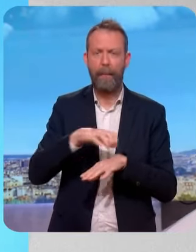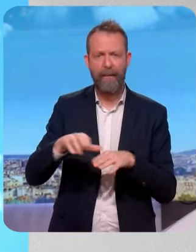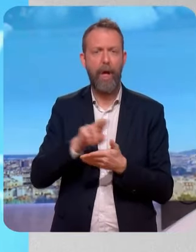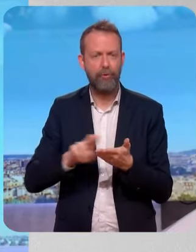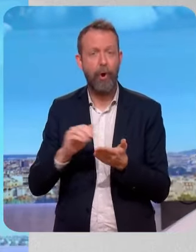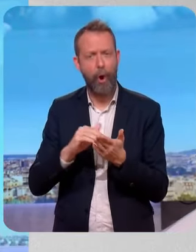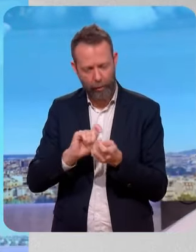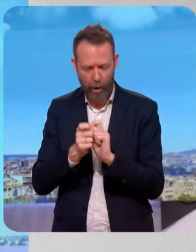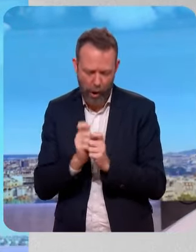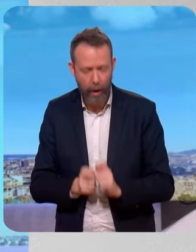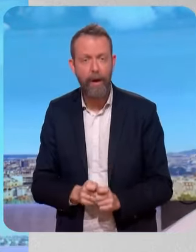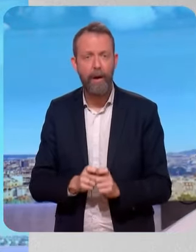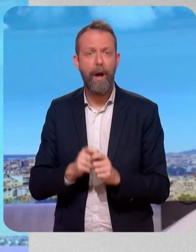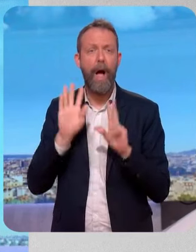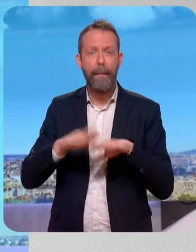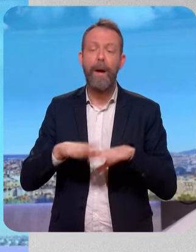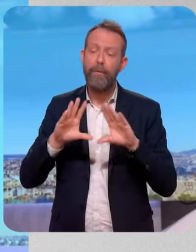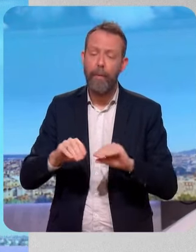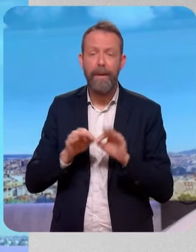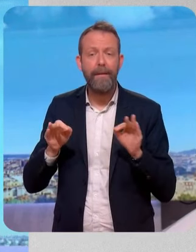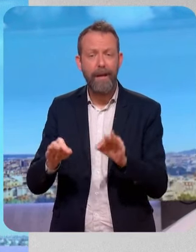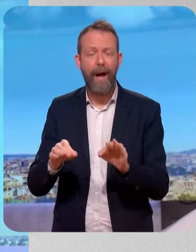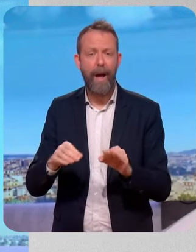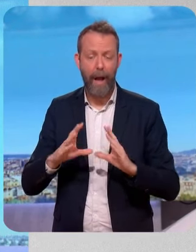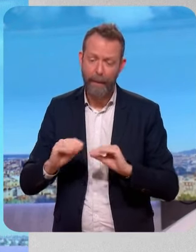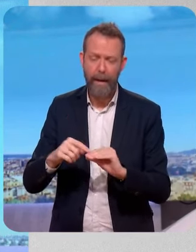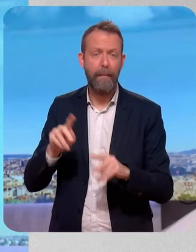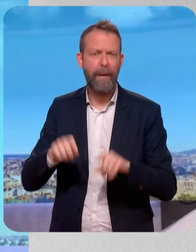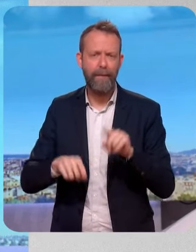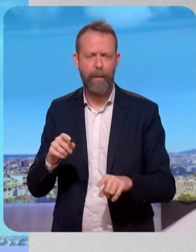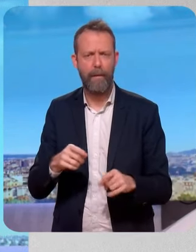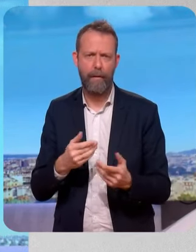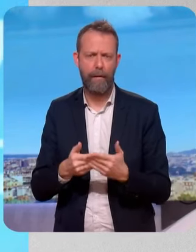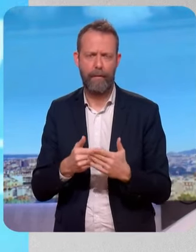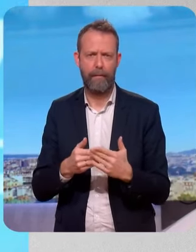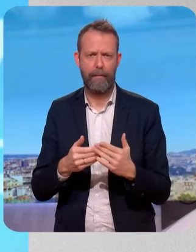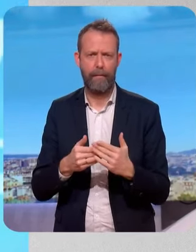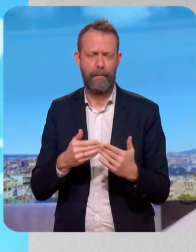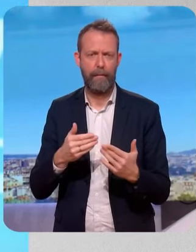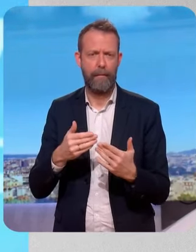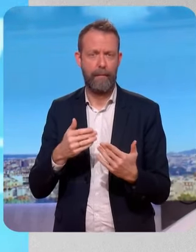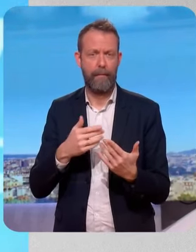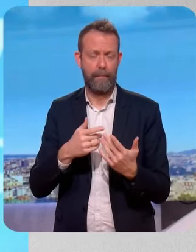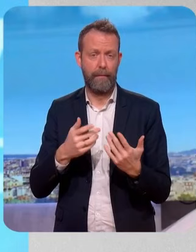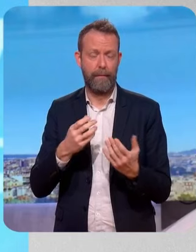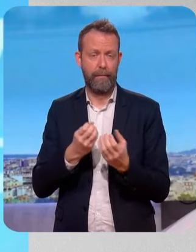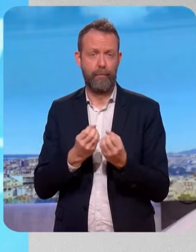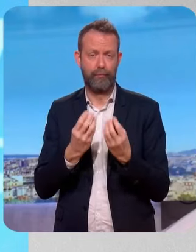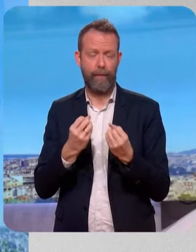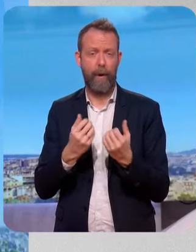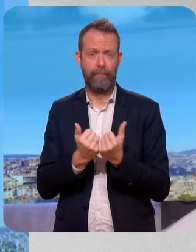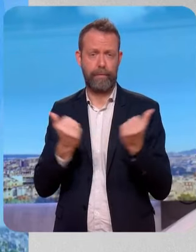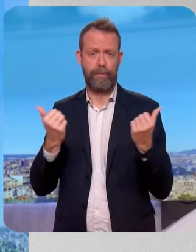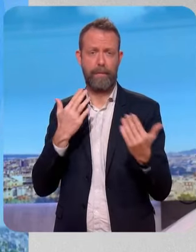région, elles sont de nouveau moulinées, et elles arrivent sur le terrain, et elles sont appliquées parfois avec des façons qui sont parfois assez éloignées de la directive